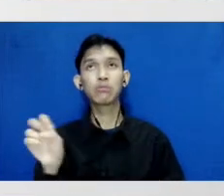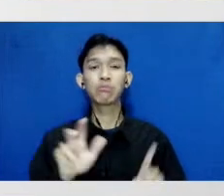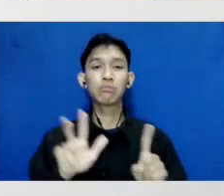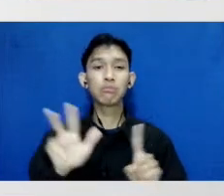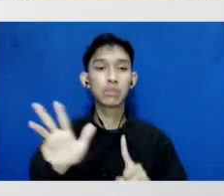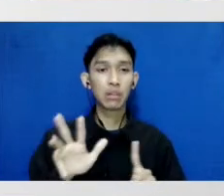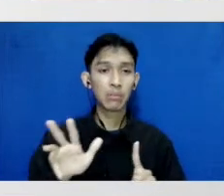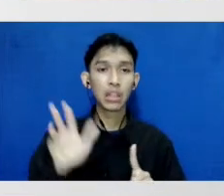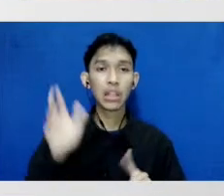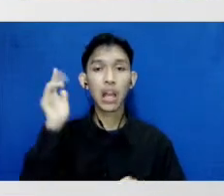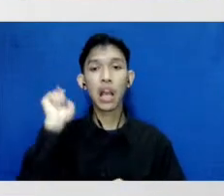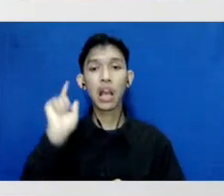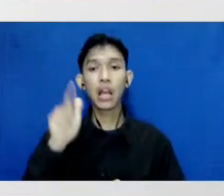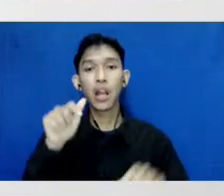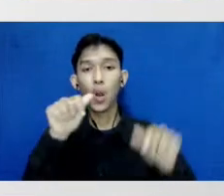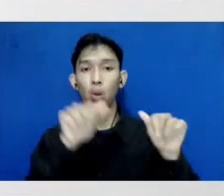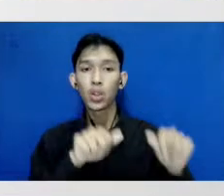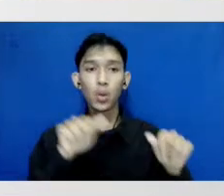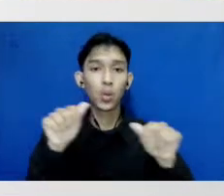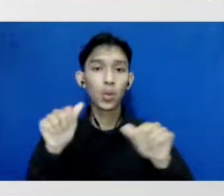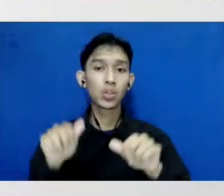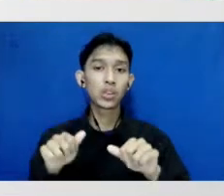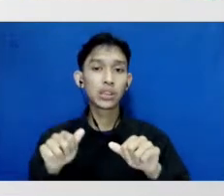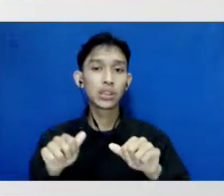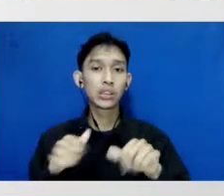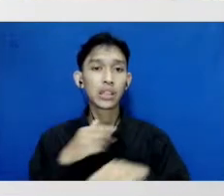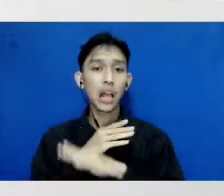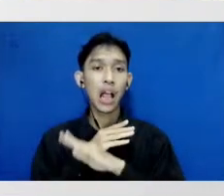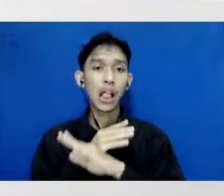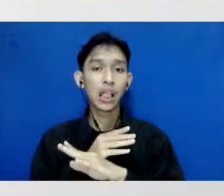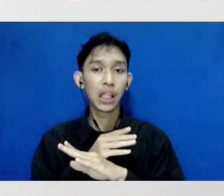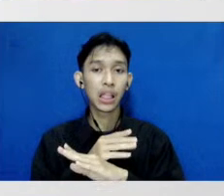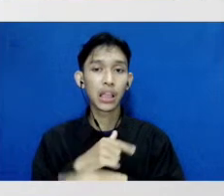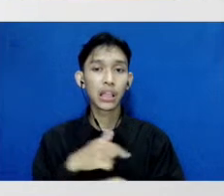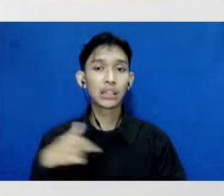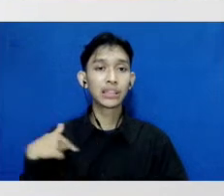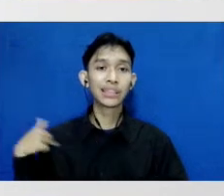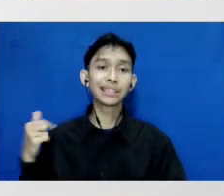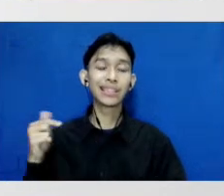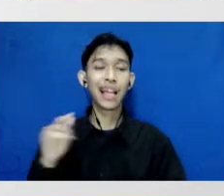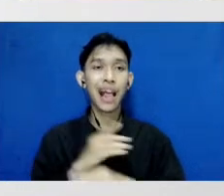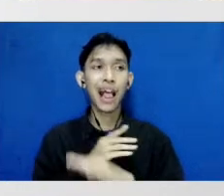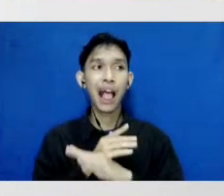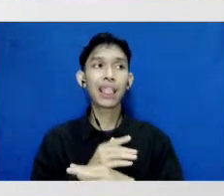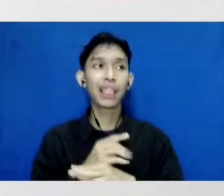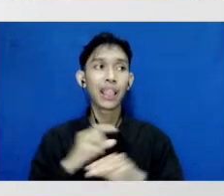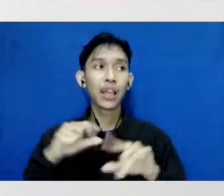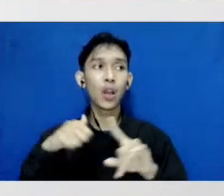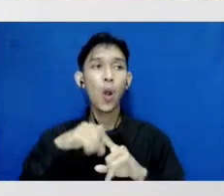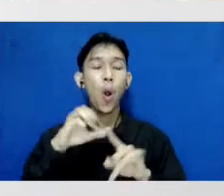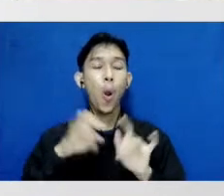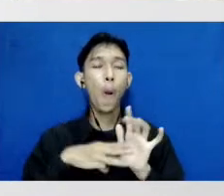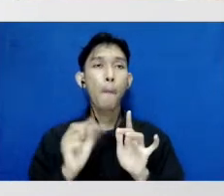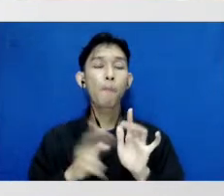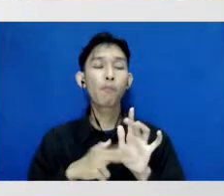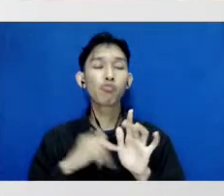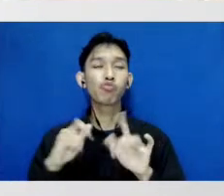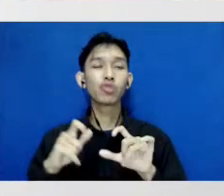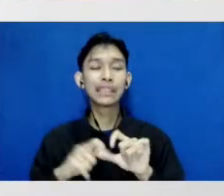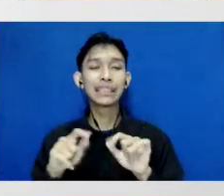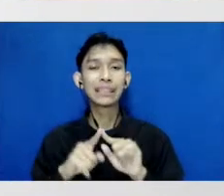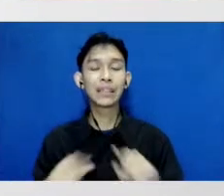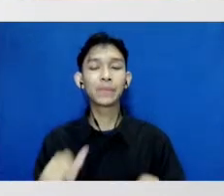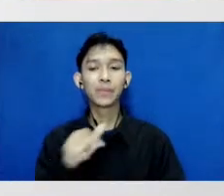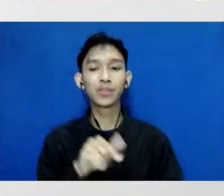ada konten-konten yang anti-Cina, anti-komunis. Sementara di dalam konten tersebut tidak